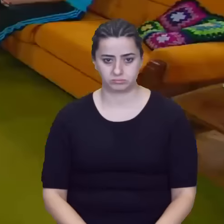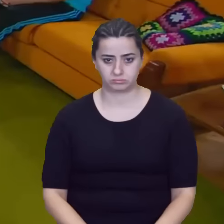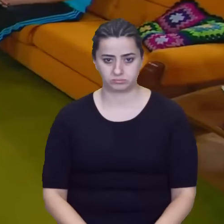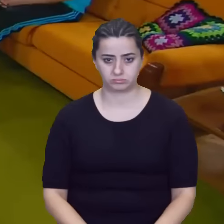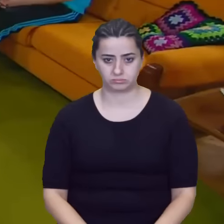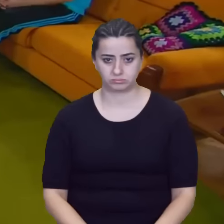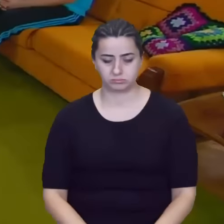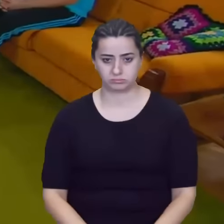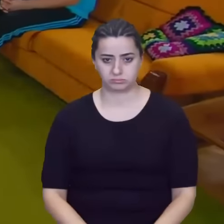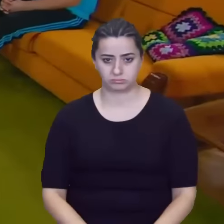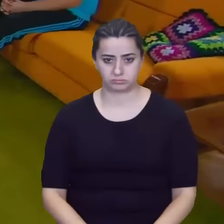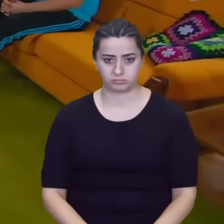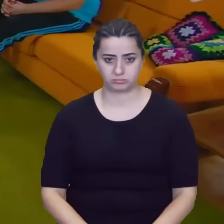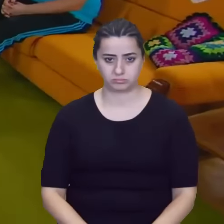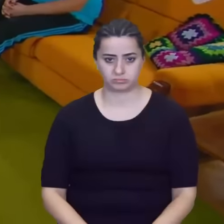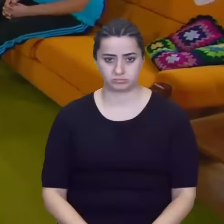Alamaklı oğlum kalktı gidiyor.